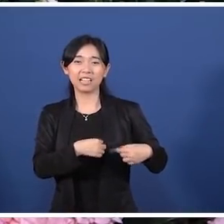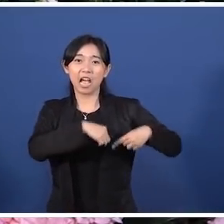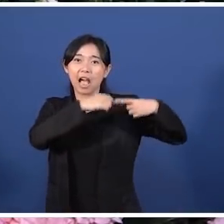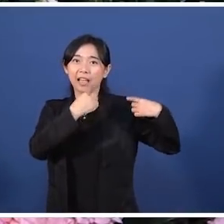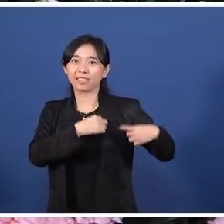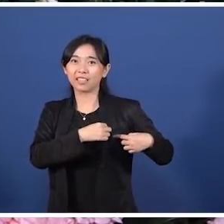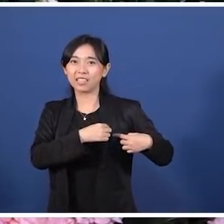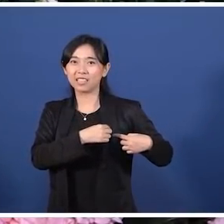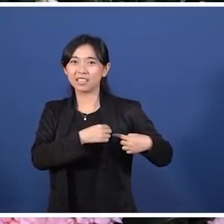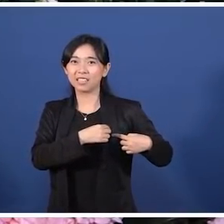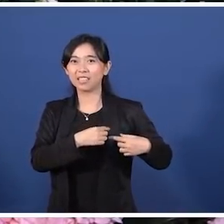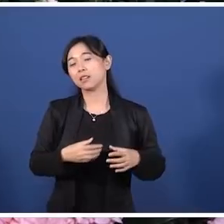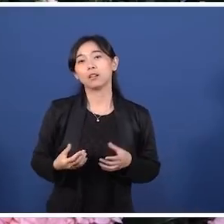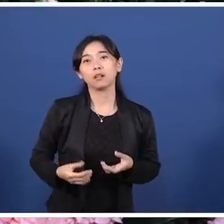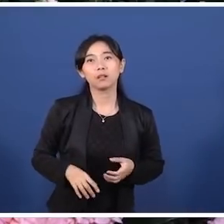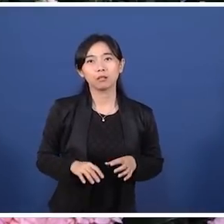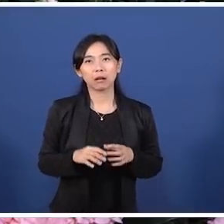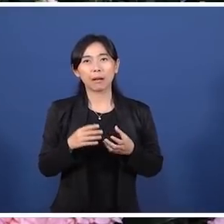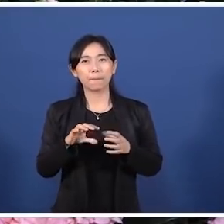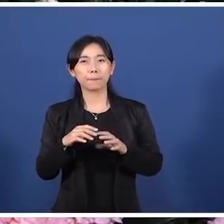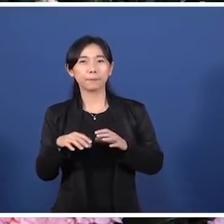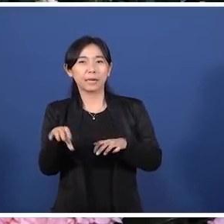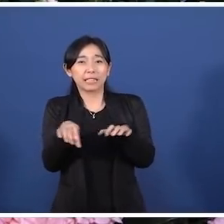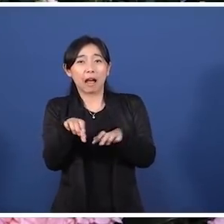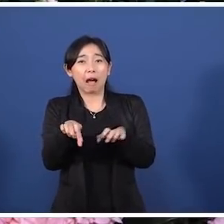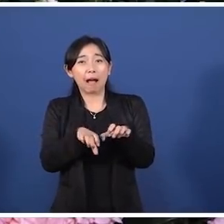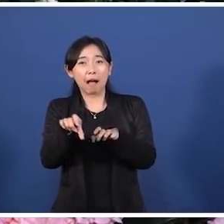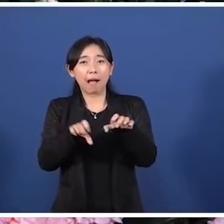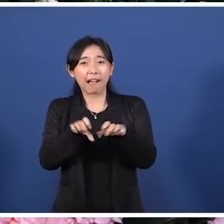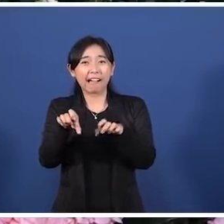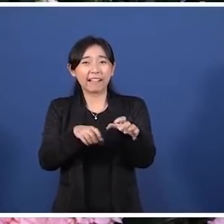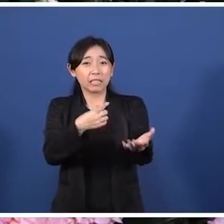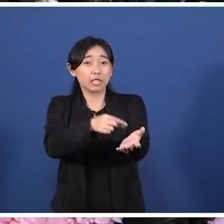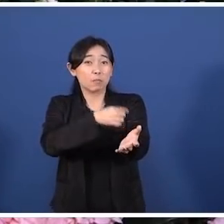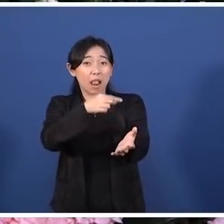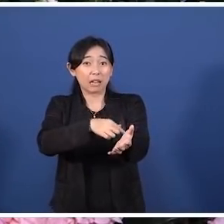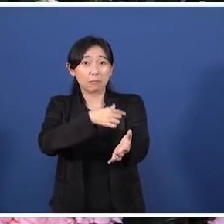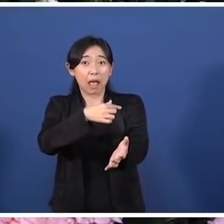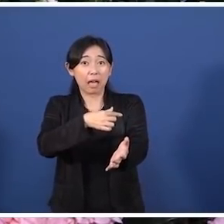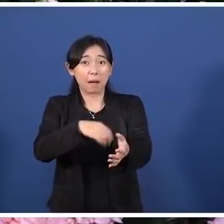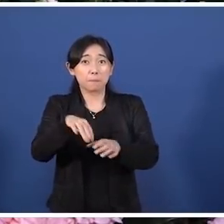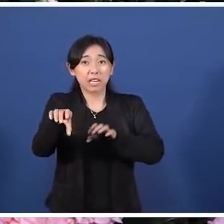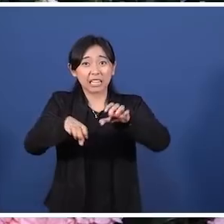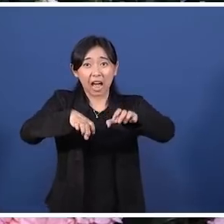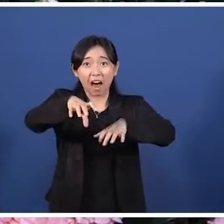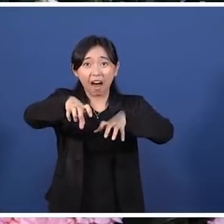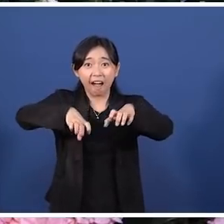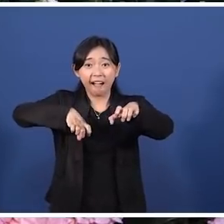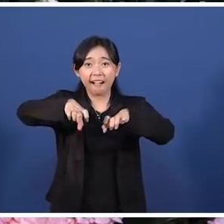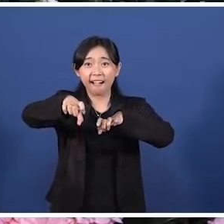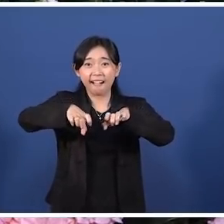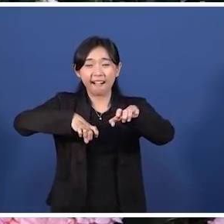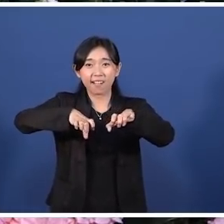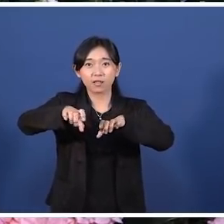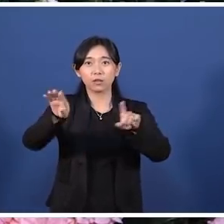gerakan, bukan cuma dalam arti kiasan tetapi secara fisik, para gembala itu bergerak. Para gembala itu bukan